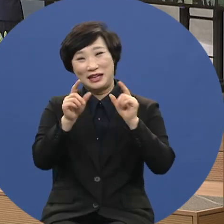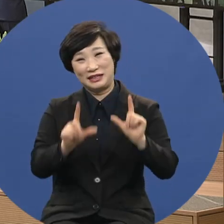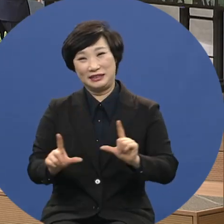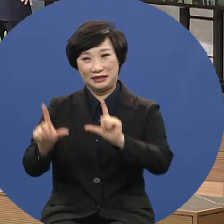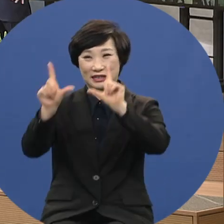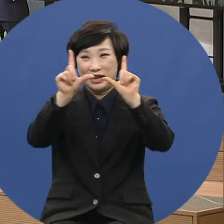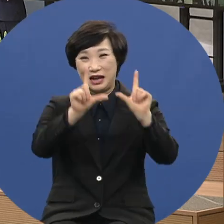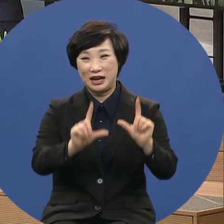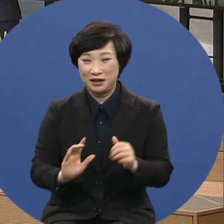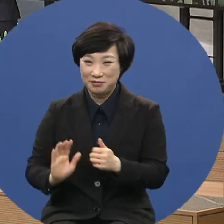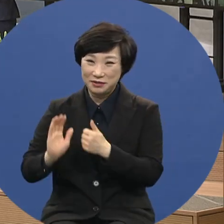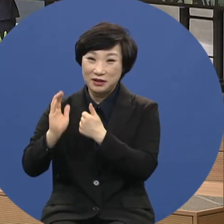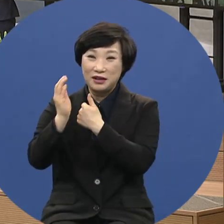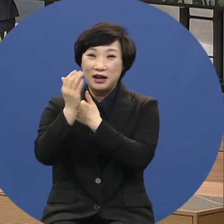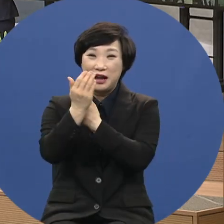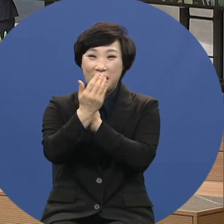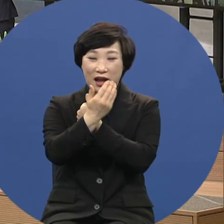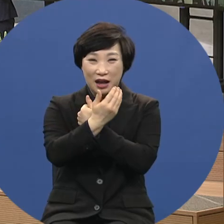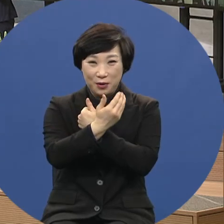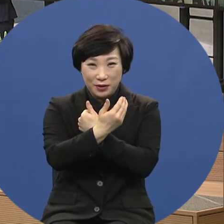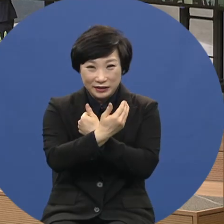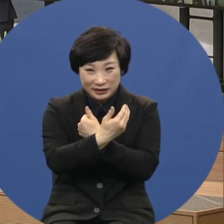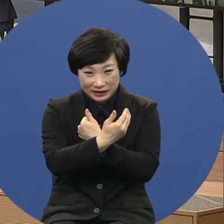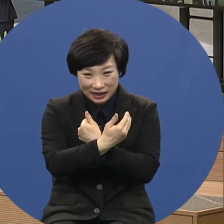은혜, 내 삶을